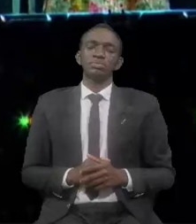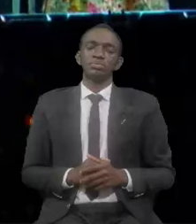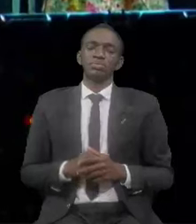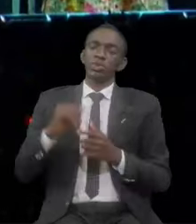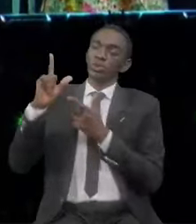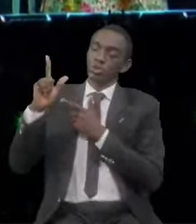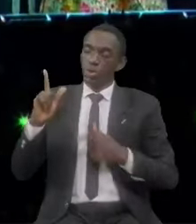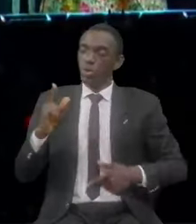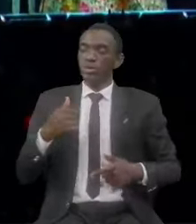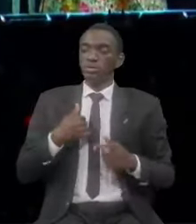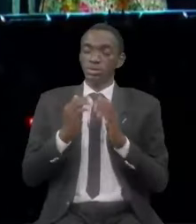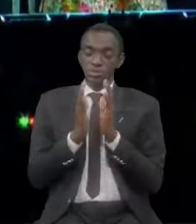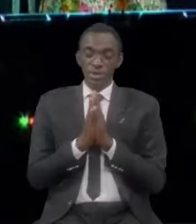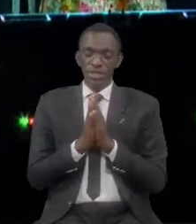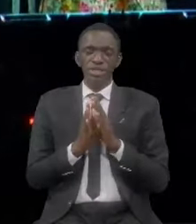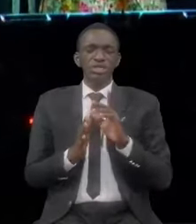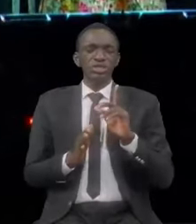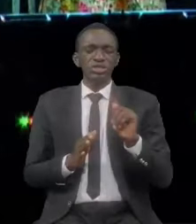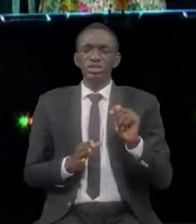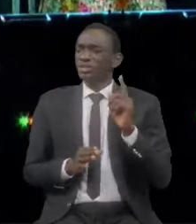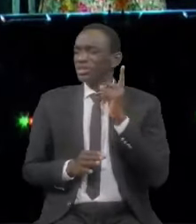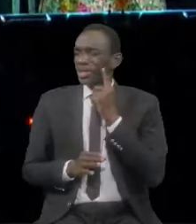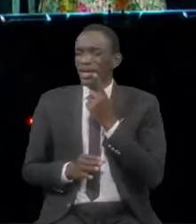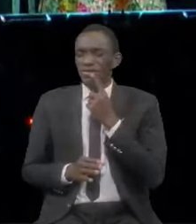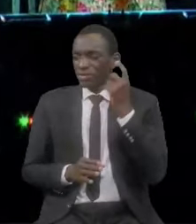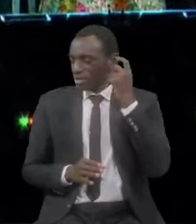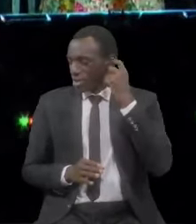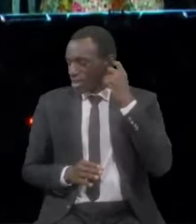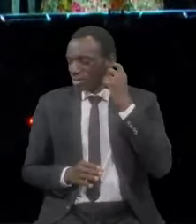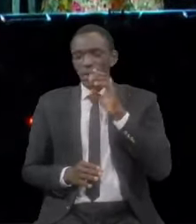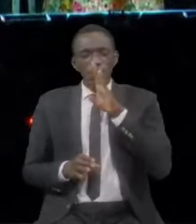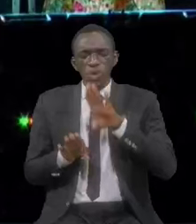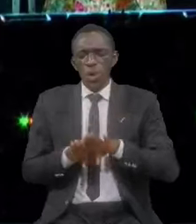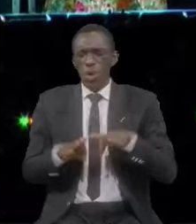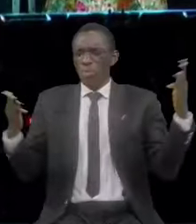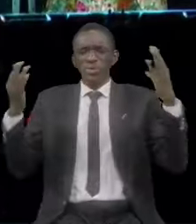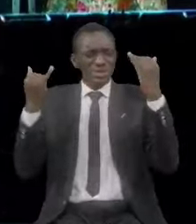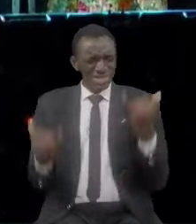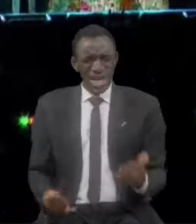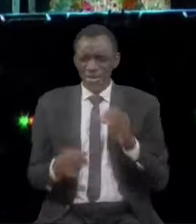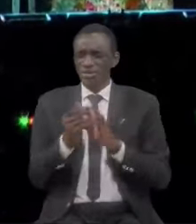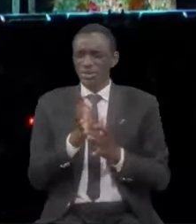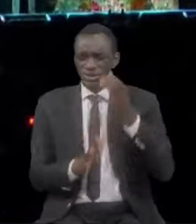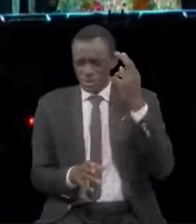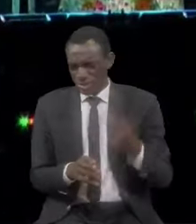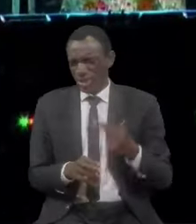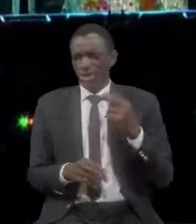Seigneur, je prie que ces oreilles sourdes s'ouvrent maintenant au nom de